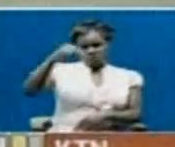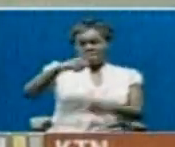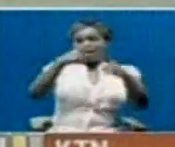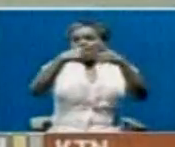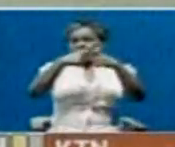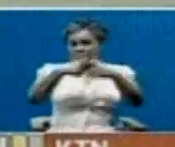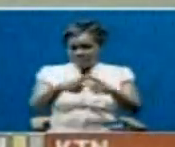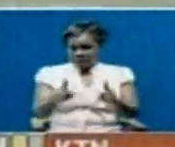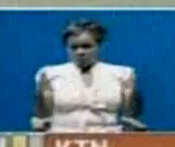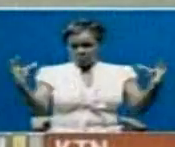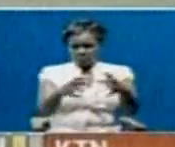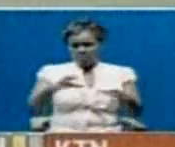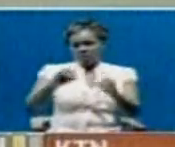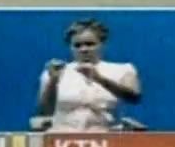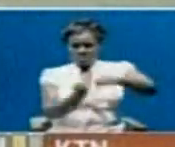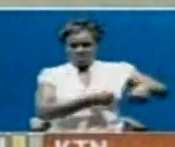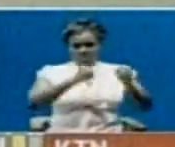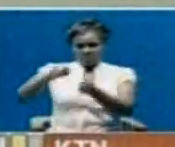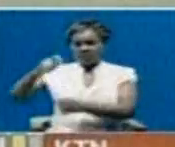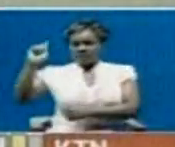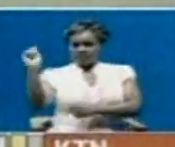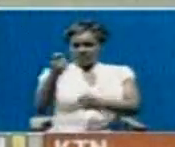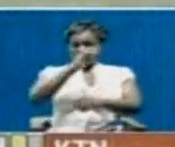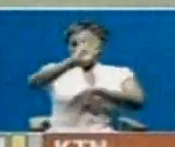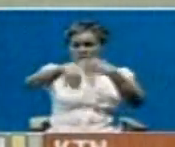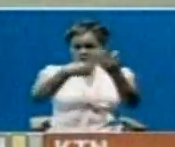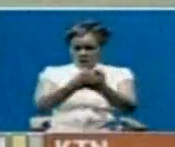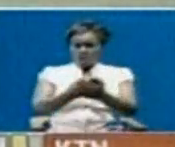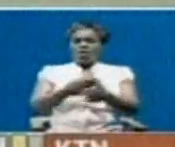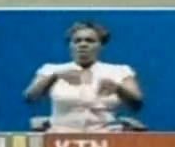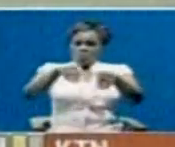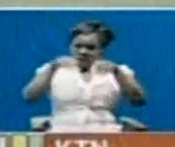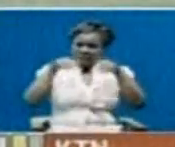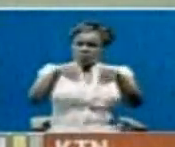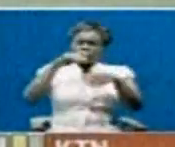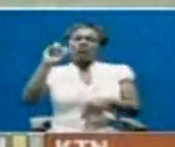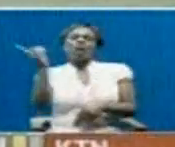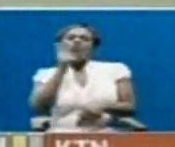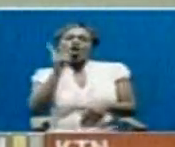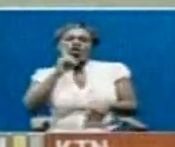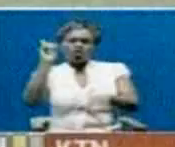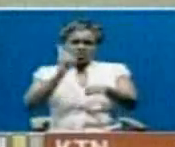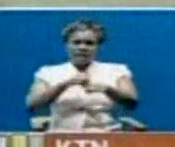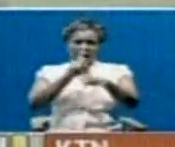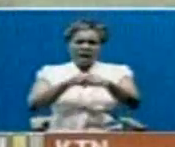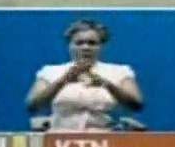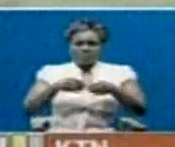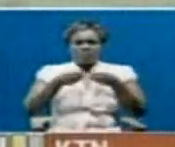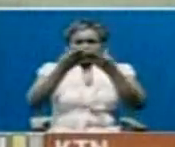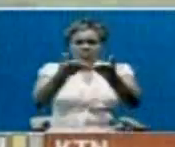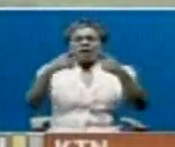Lakini wakazi wa kaunti ya Homabay na wakenya kwa ujumla watalazimika kusubiri hadi hapo kesho, wakati ambapo matokeo ya uchunguzi